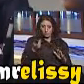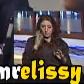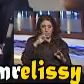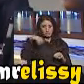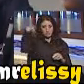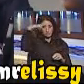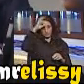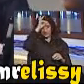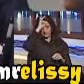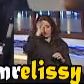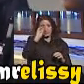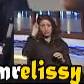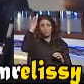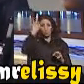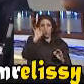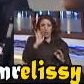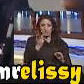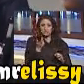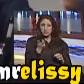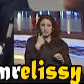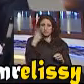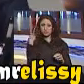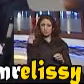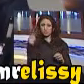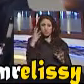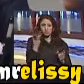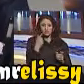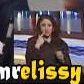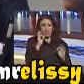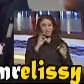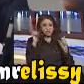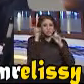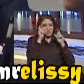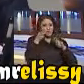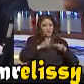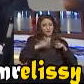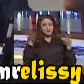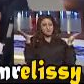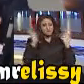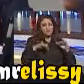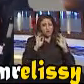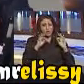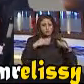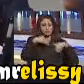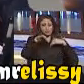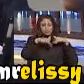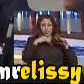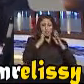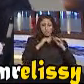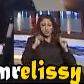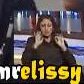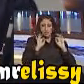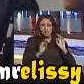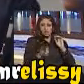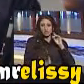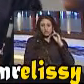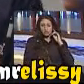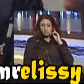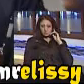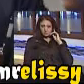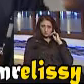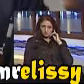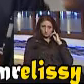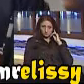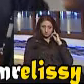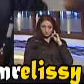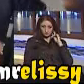الوضع؟ انا اخاطب السيد وزير الداخليه، احنا محتاجين الامن يعود ويعود بقوه في داخل الشارع المصري.